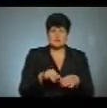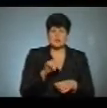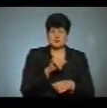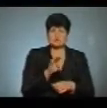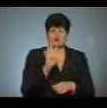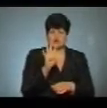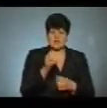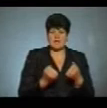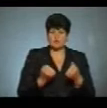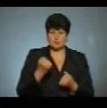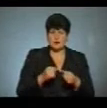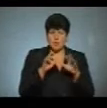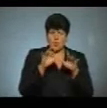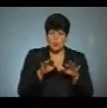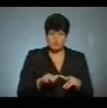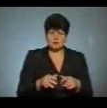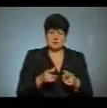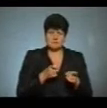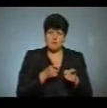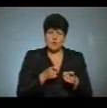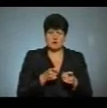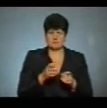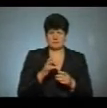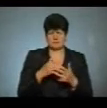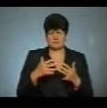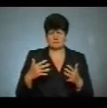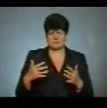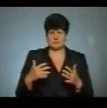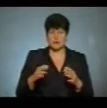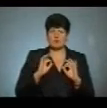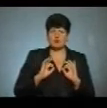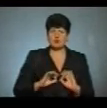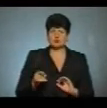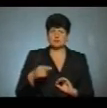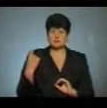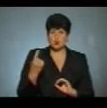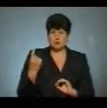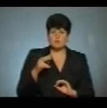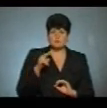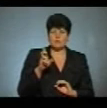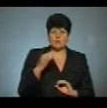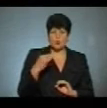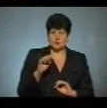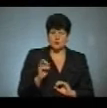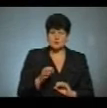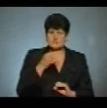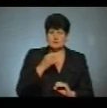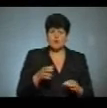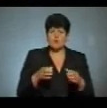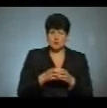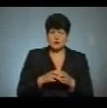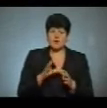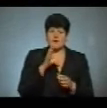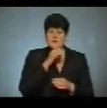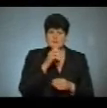4 автомобілі, комп'ютерну техніку, зброю та набої. Прокурор Тернопільської області Петро Бойко розповів, до групи, яка викрадала